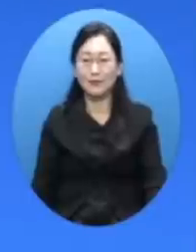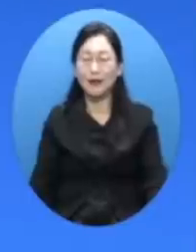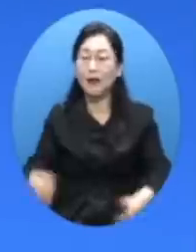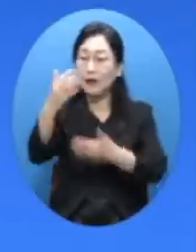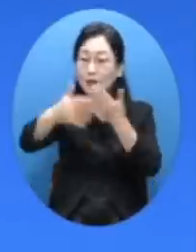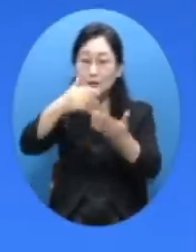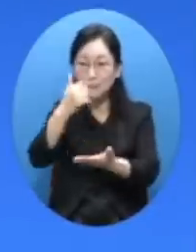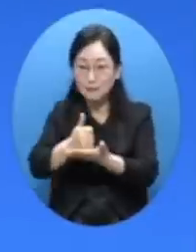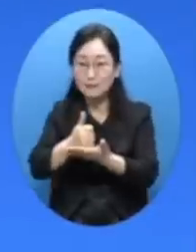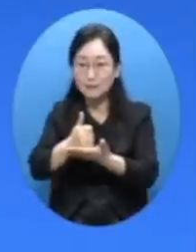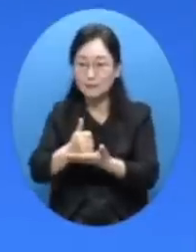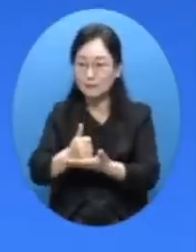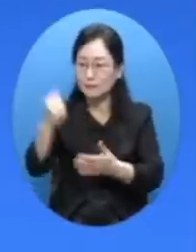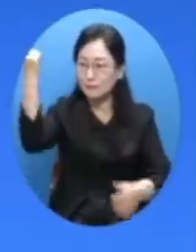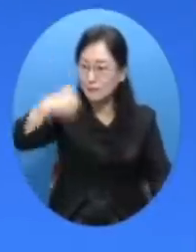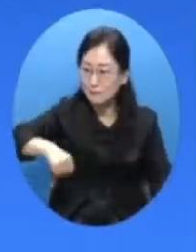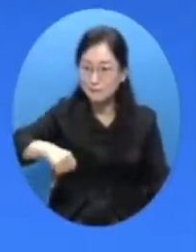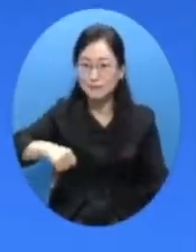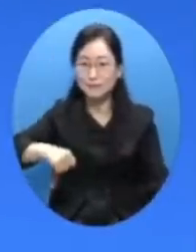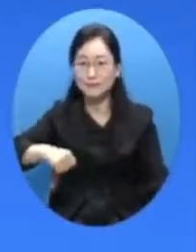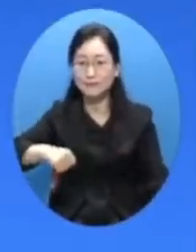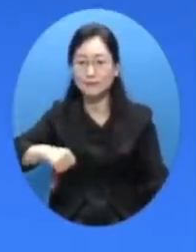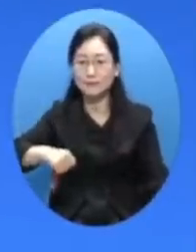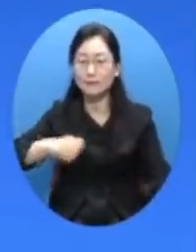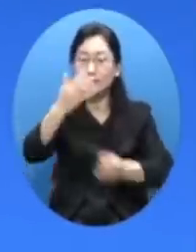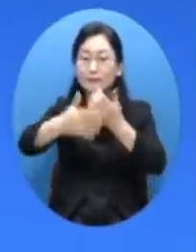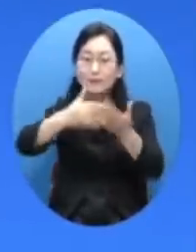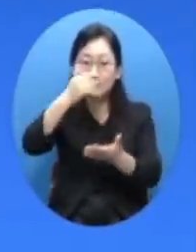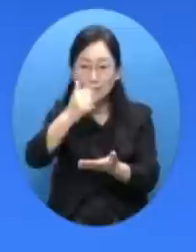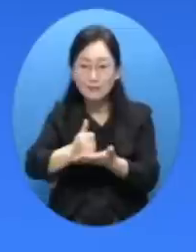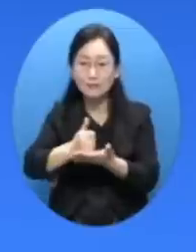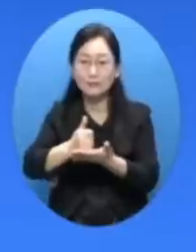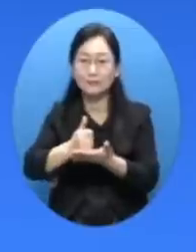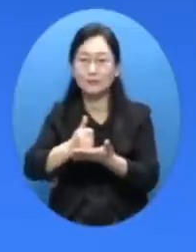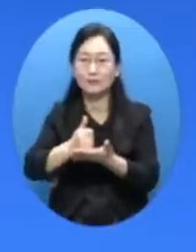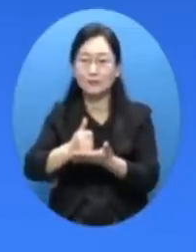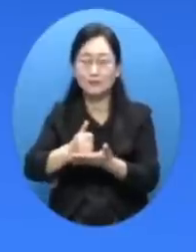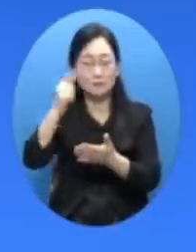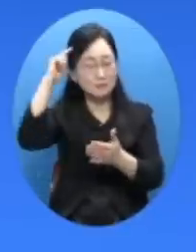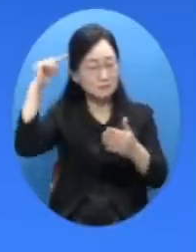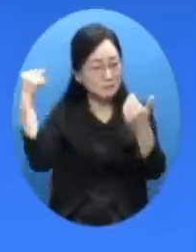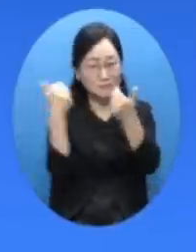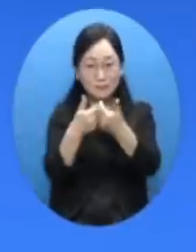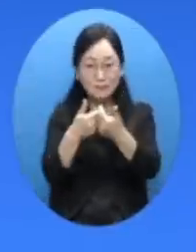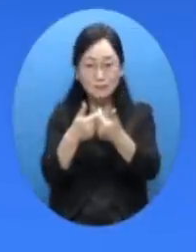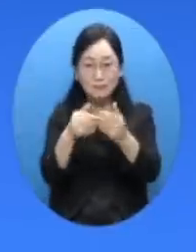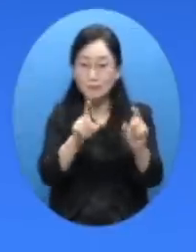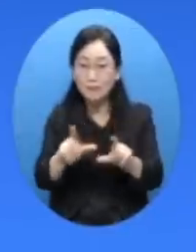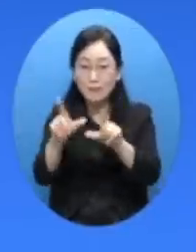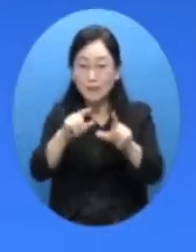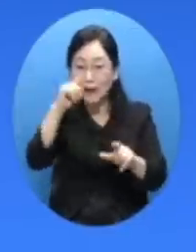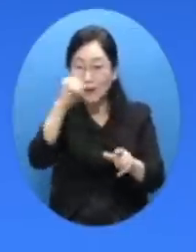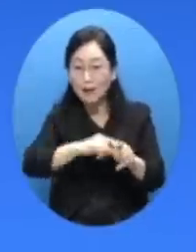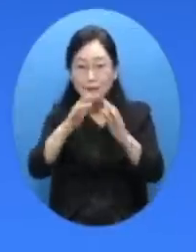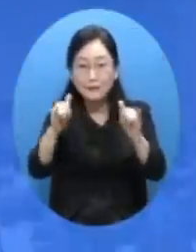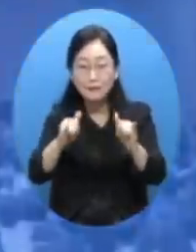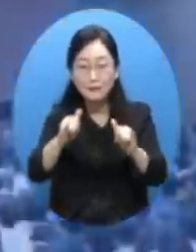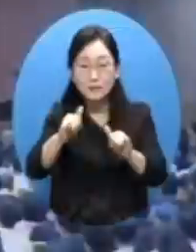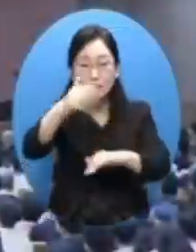하나님을 거역하고 하나님의 뜻과는 반대의 삶을 사는 악인들은